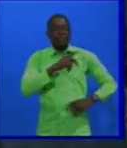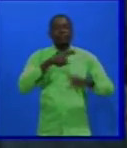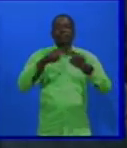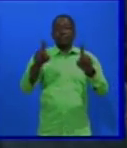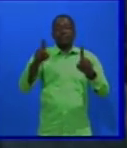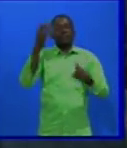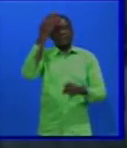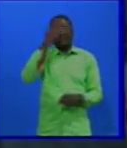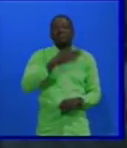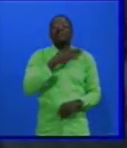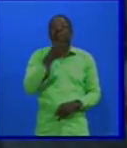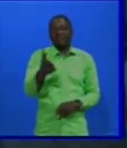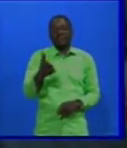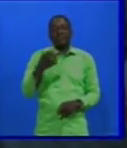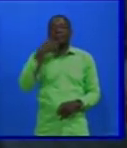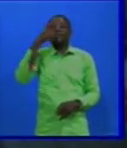ignorent cela. Donc il faut